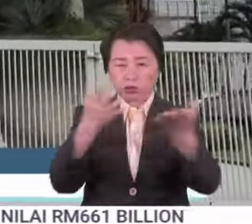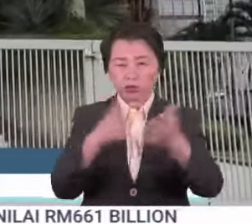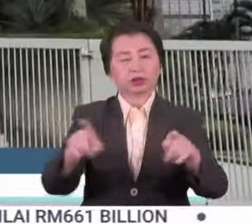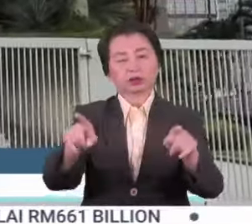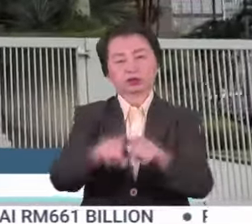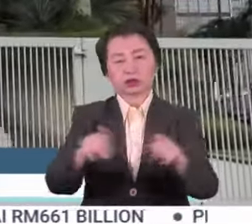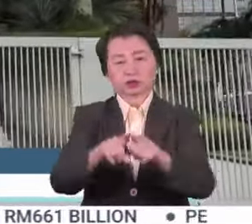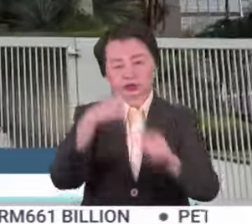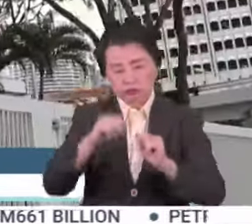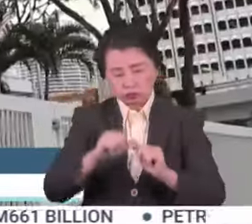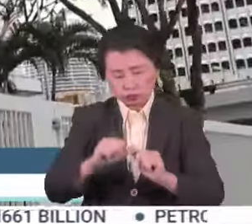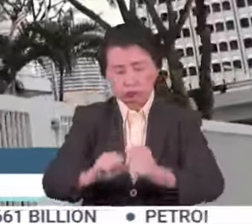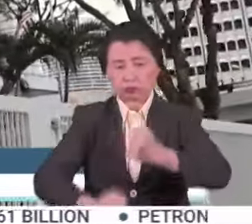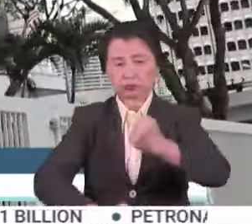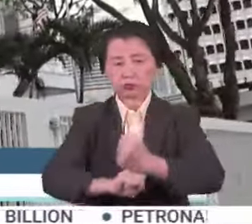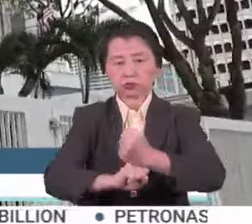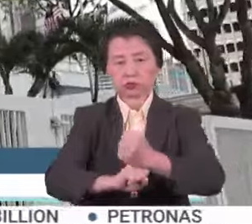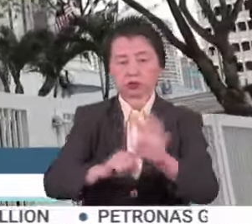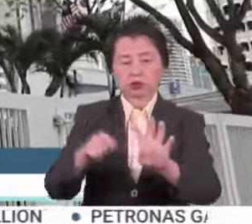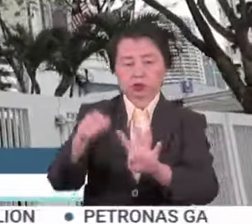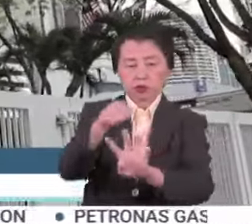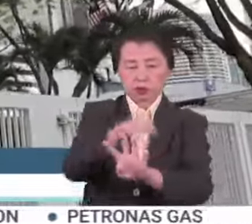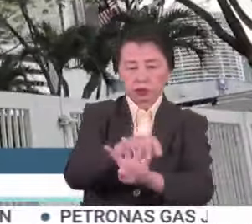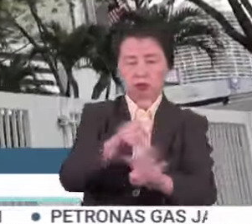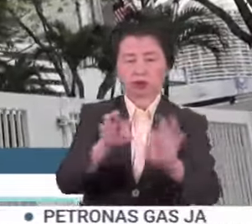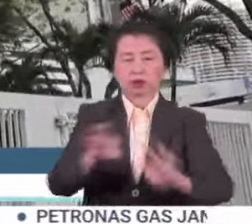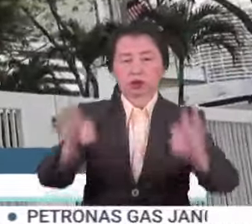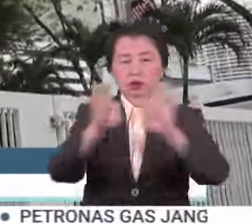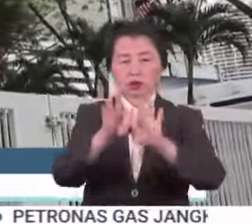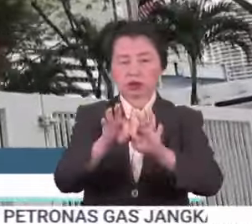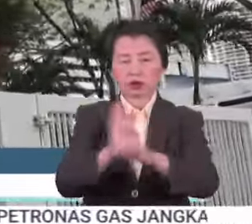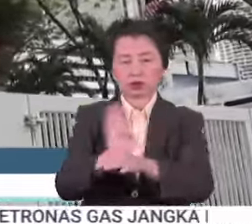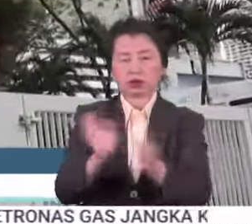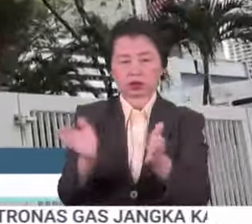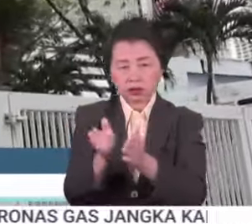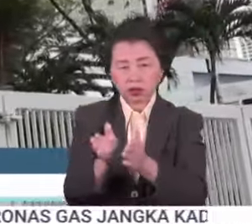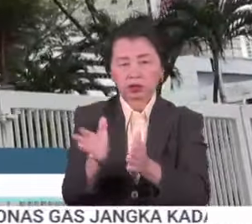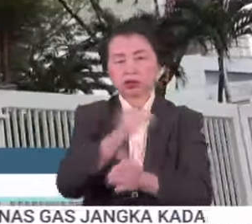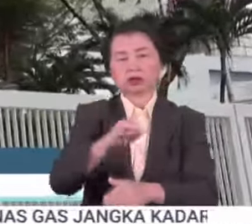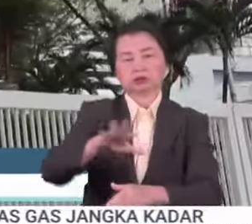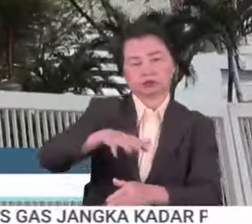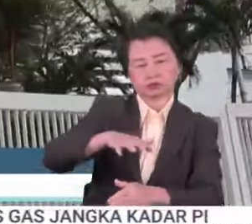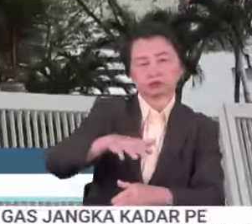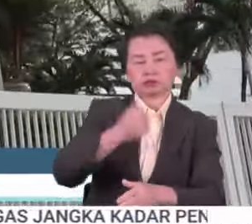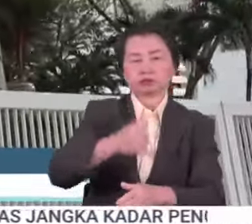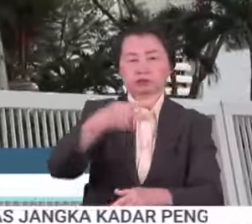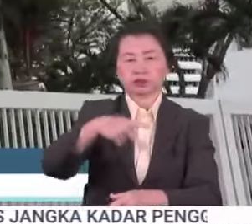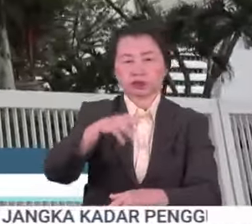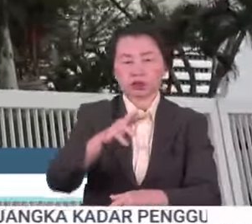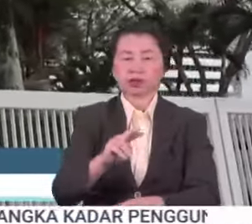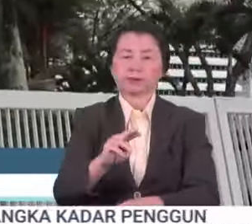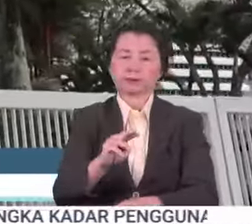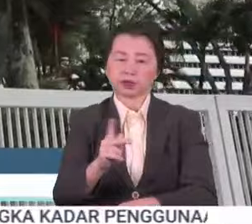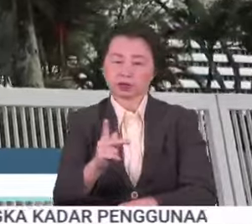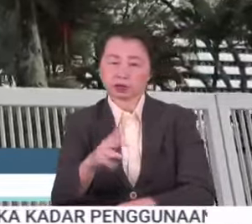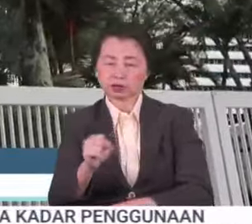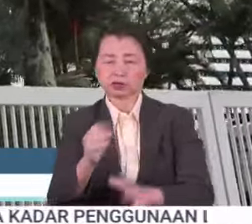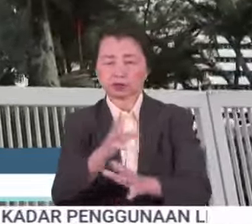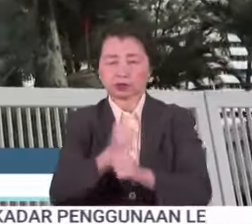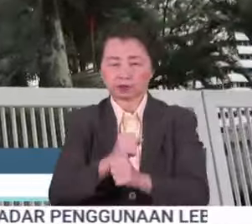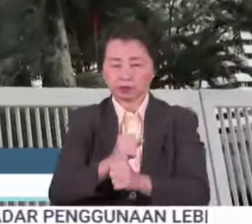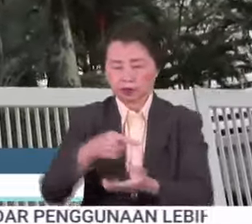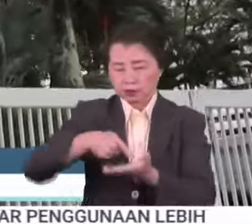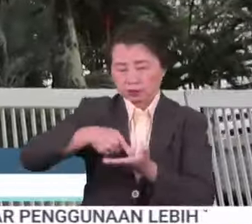dengan langkah untuk terus menyokong segmen-segmen utama perusahaan mikro kecil dan sederhana pmks mendapatkan